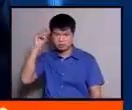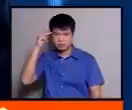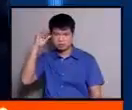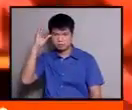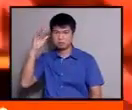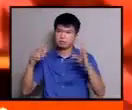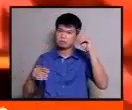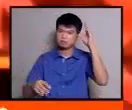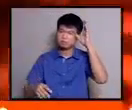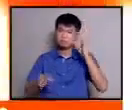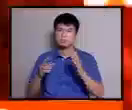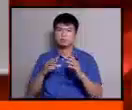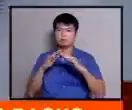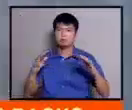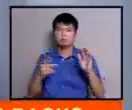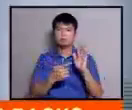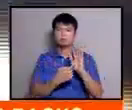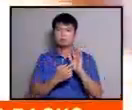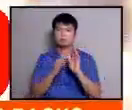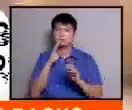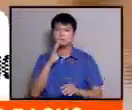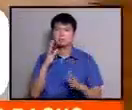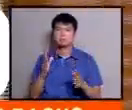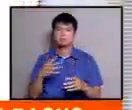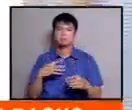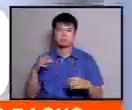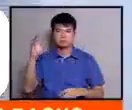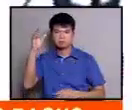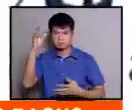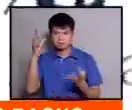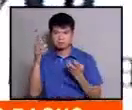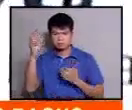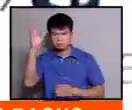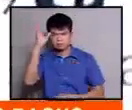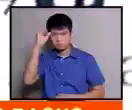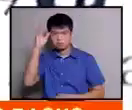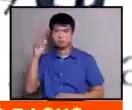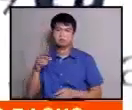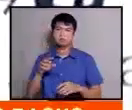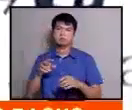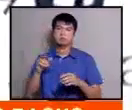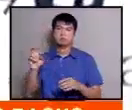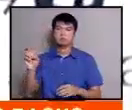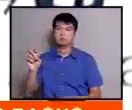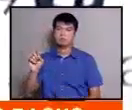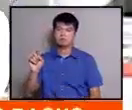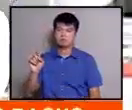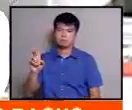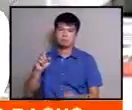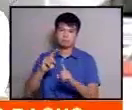Speaker. Kwento ng Pangulo, gusto ni Cayetano na mauna siya sa pag-upo sa loob ng 15 buwan. Pagkatapos